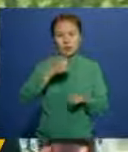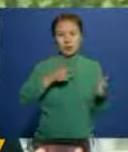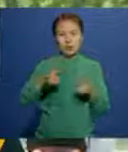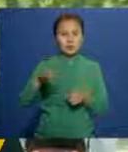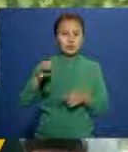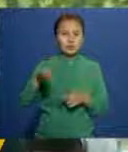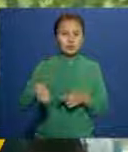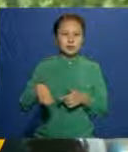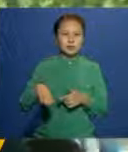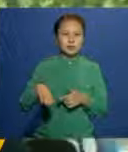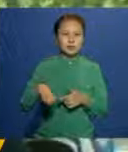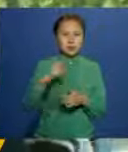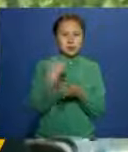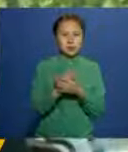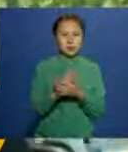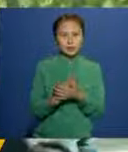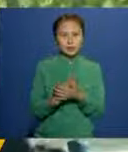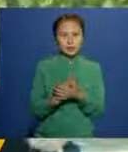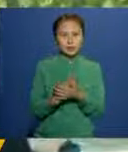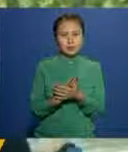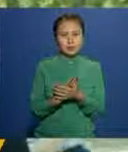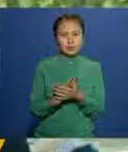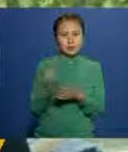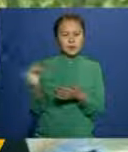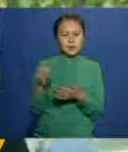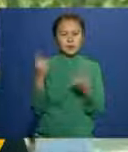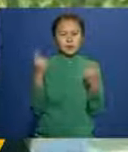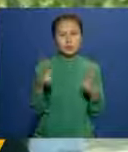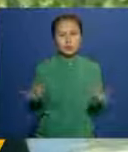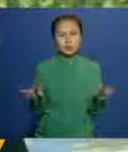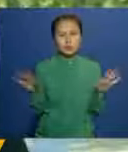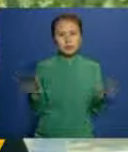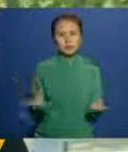дайындалу курстарын көрсетуде, және